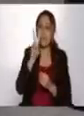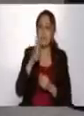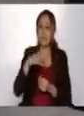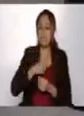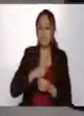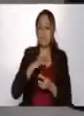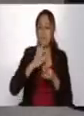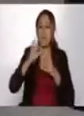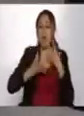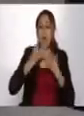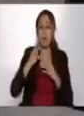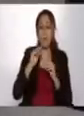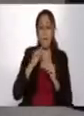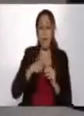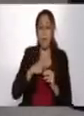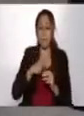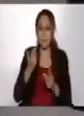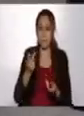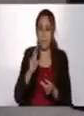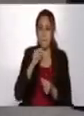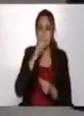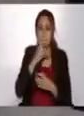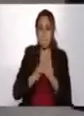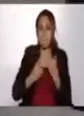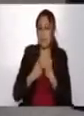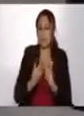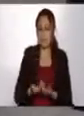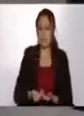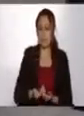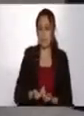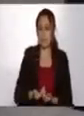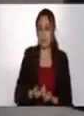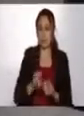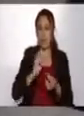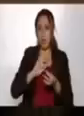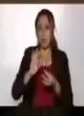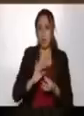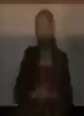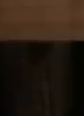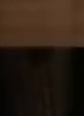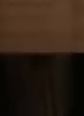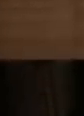في نار جوه قلبه. أنا فعلا النار في قلبنا جامد.